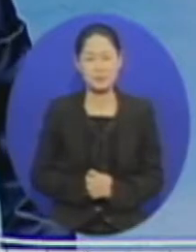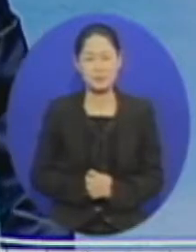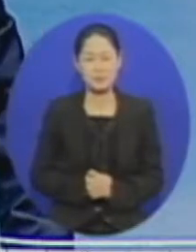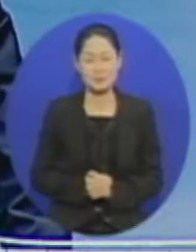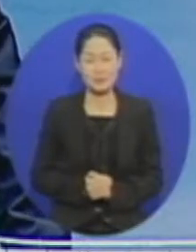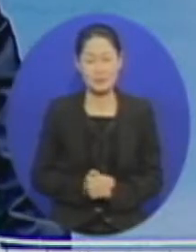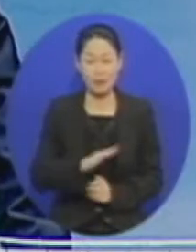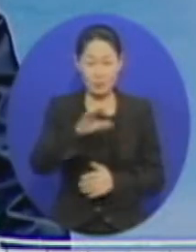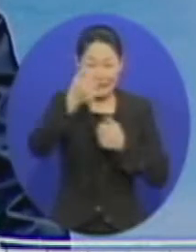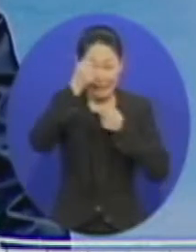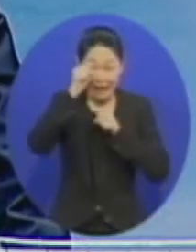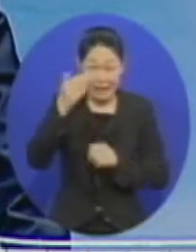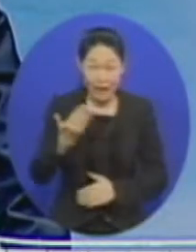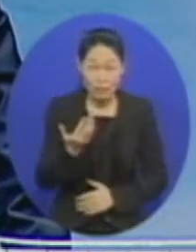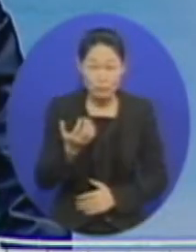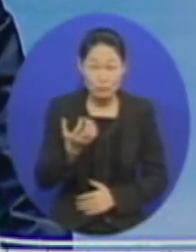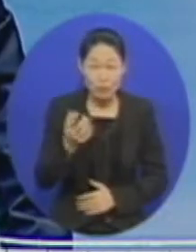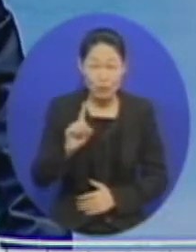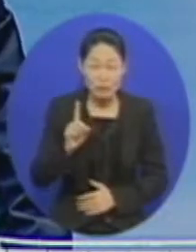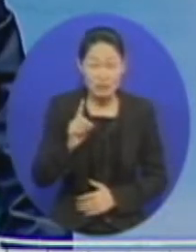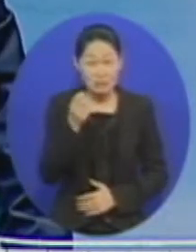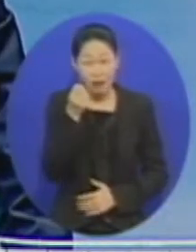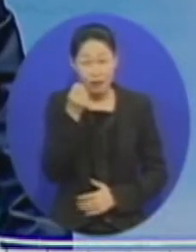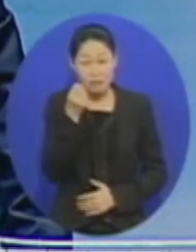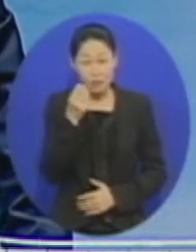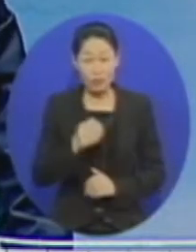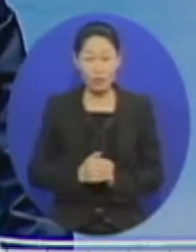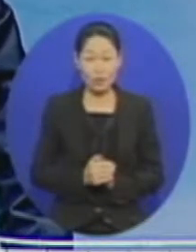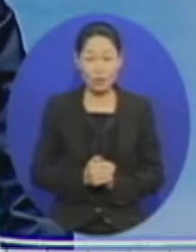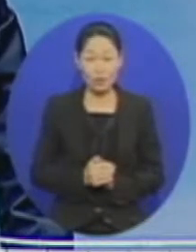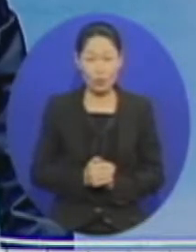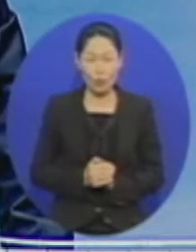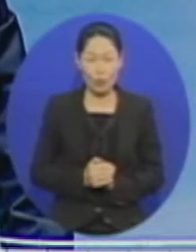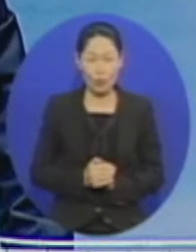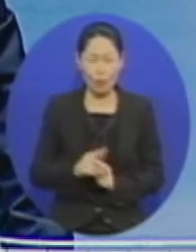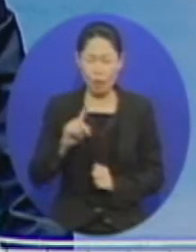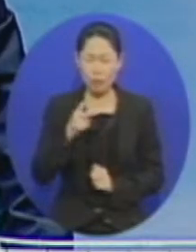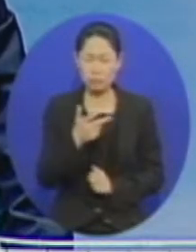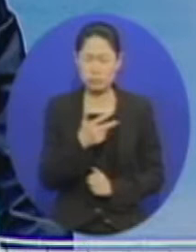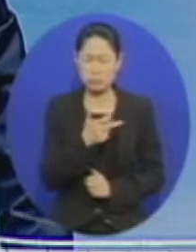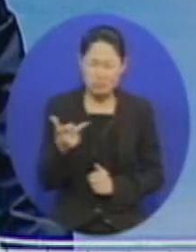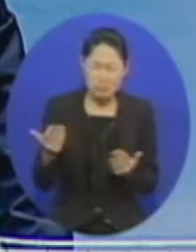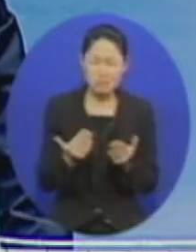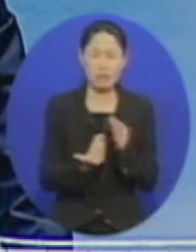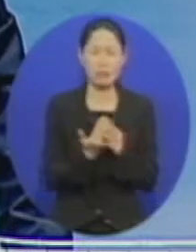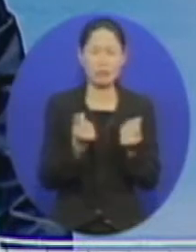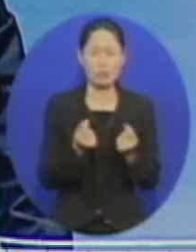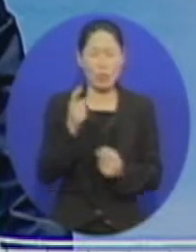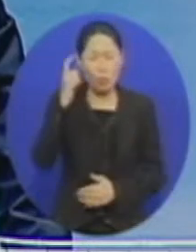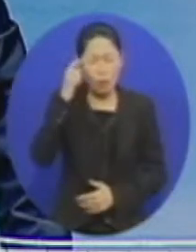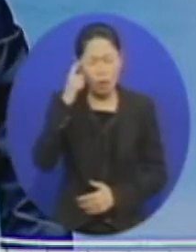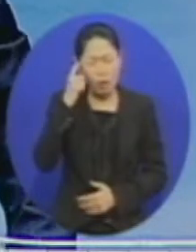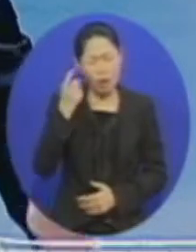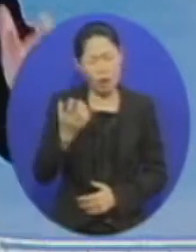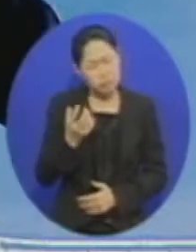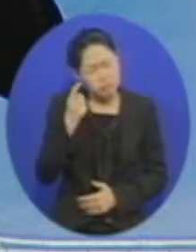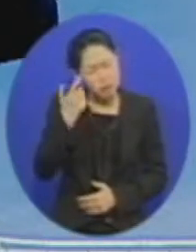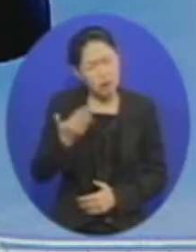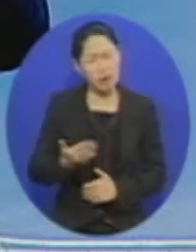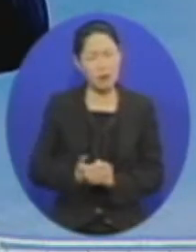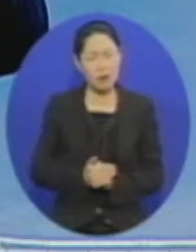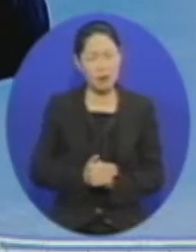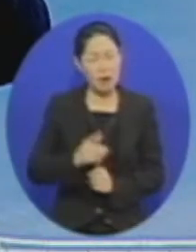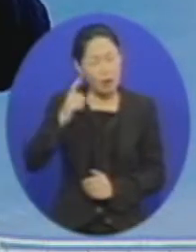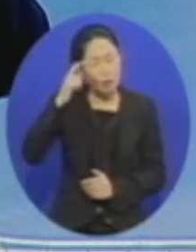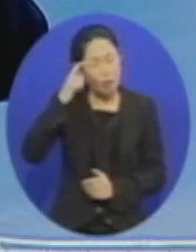여러분 다리가 아프면 이상하지요 아 이거 큰일 안나바 왜 이럴까 여러분